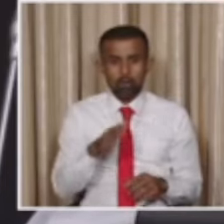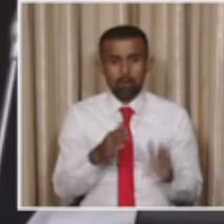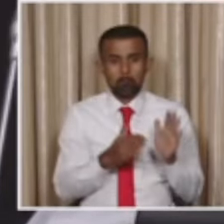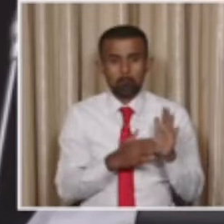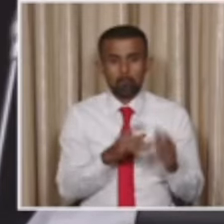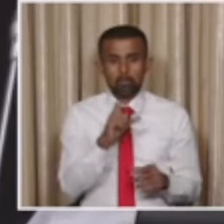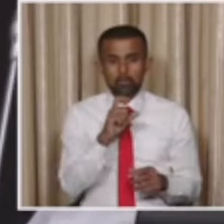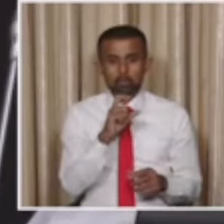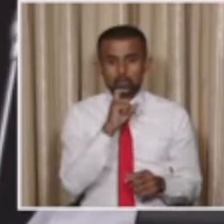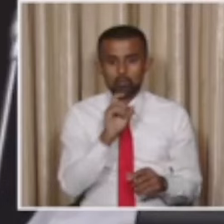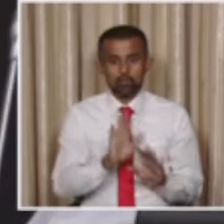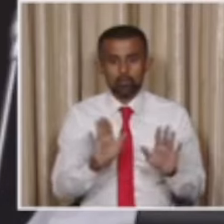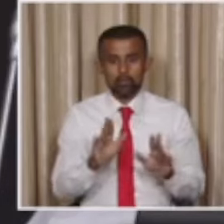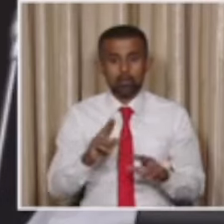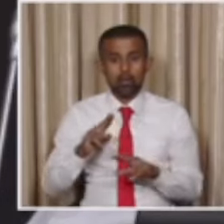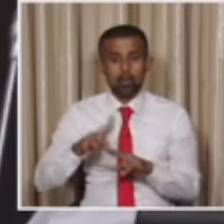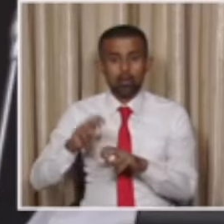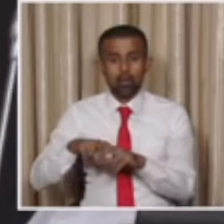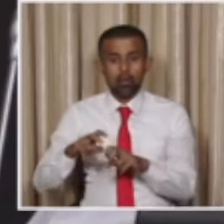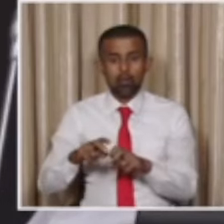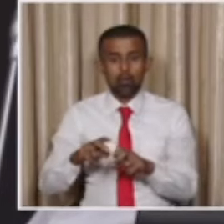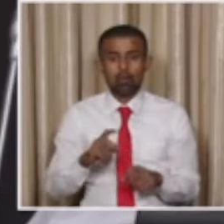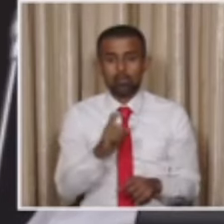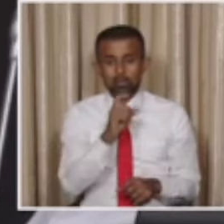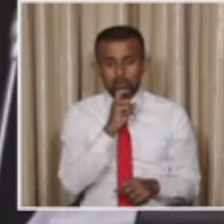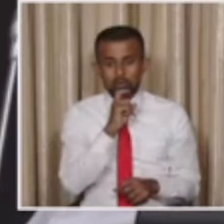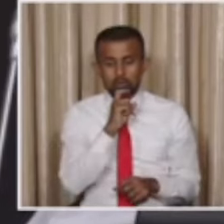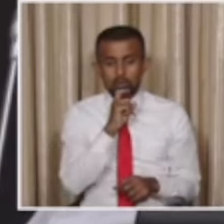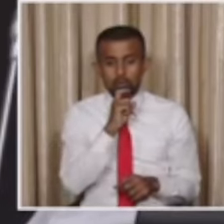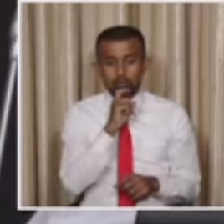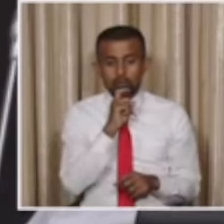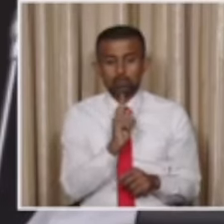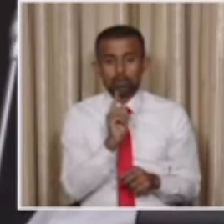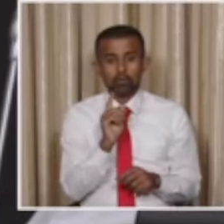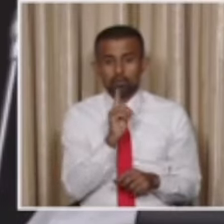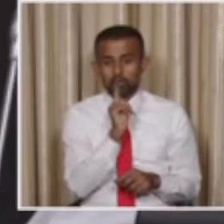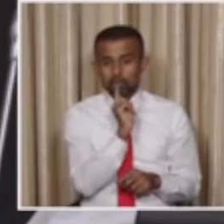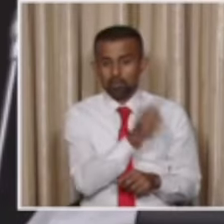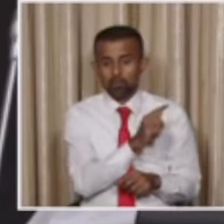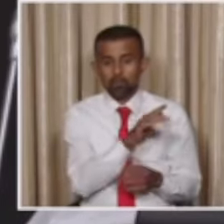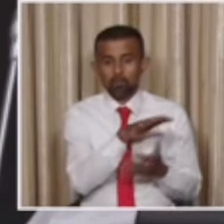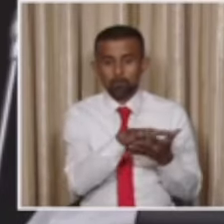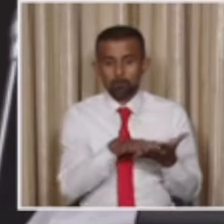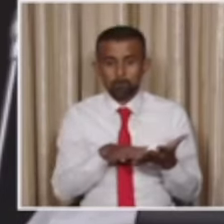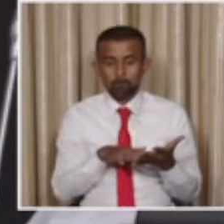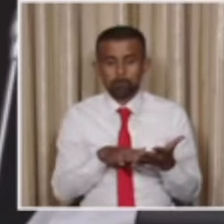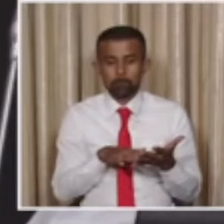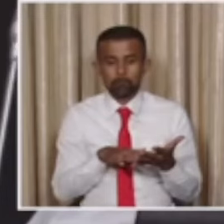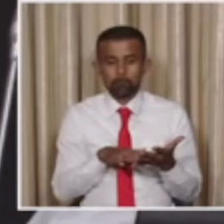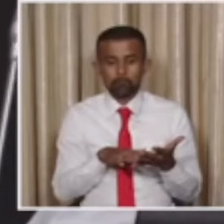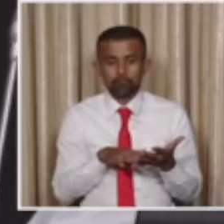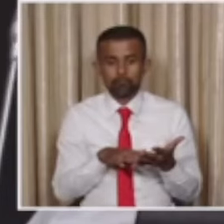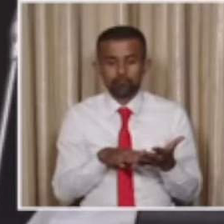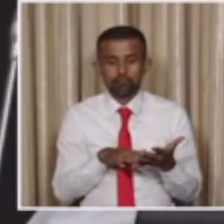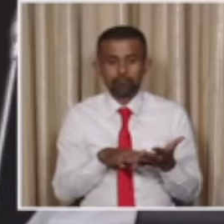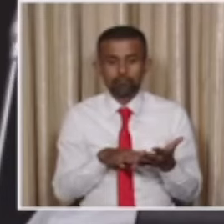මහේස්ත්‍රාත් අධිකරණය නෙවෙයි, කොටුව මහේස්ත්‍රාත් අධිකරණයට ඒ විනිසුරුවරයා එවනවා. ඒකේ මෙන්න මෙහෙමයි මේ